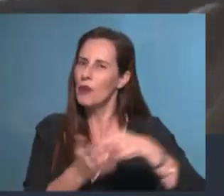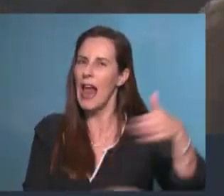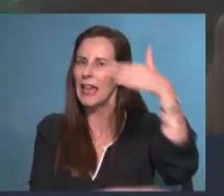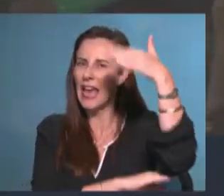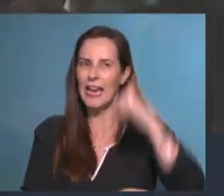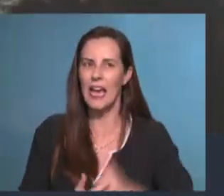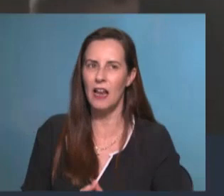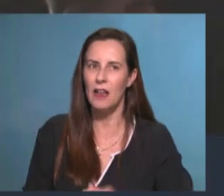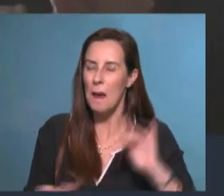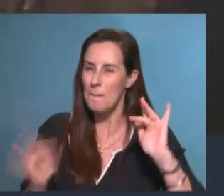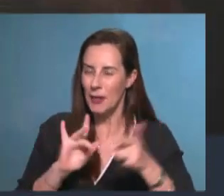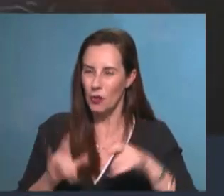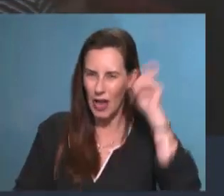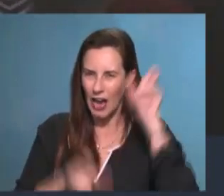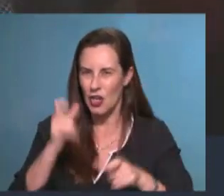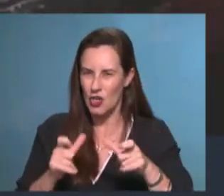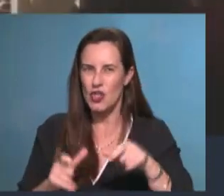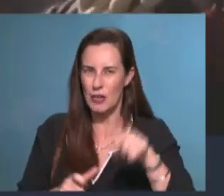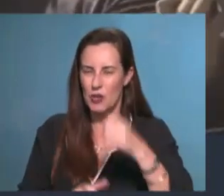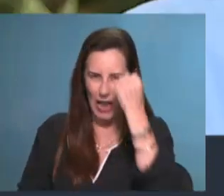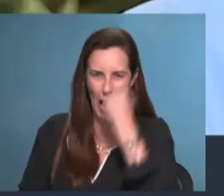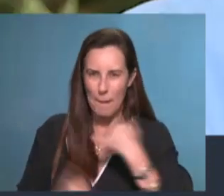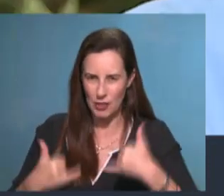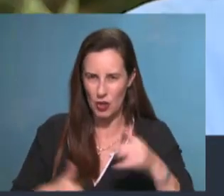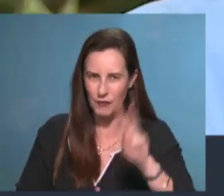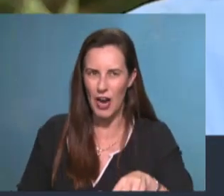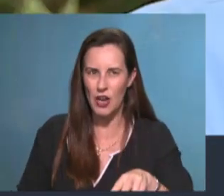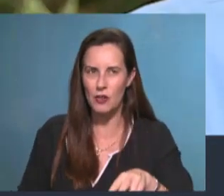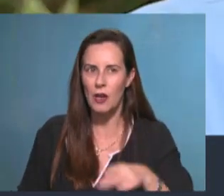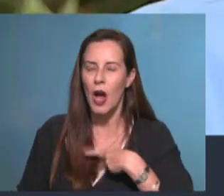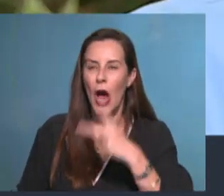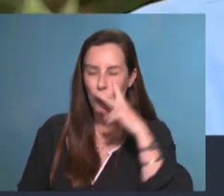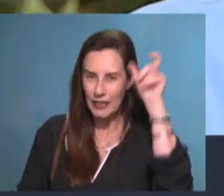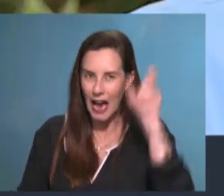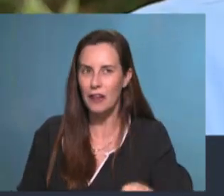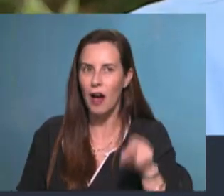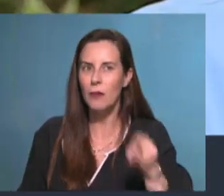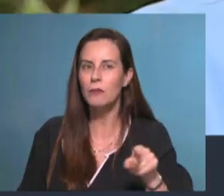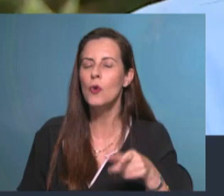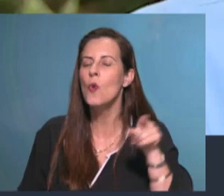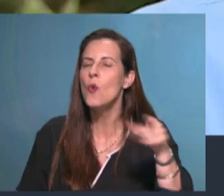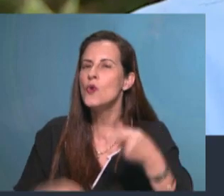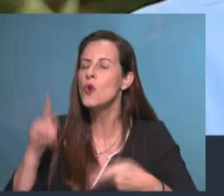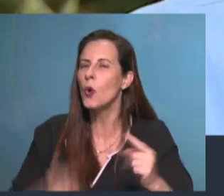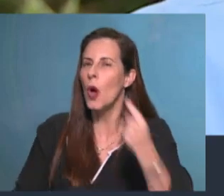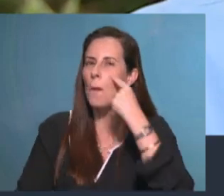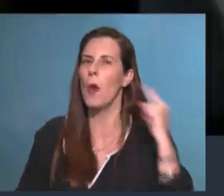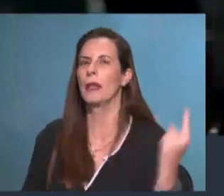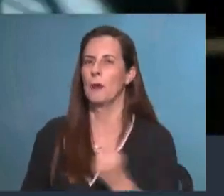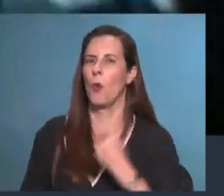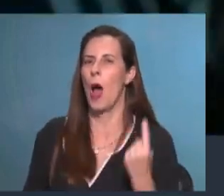בניגוד לאחרים בתוך הגלריה הנוכחית של החמאס, אני רואה את יחיא סינואר כבולט יותר מכל